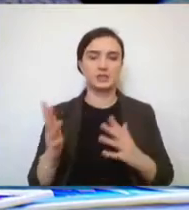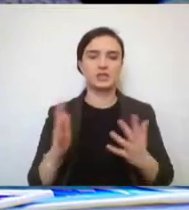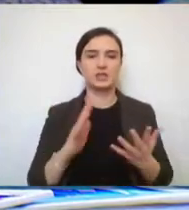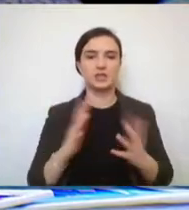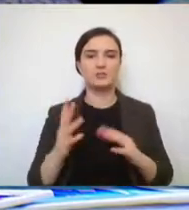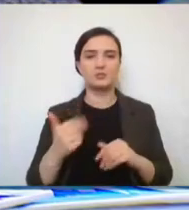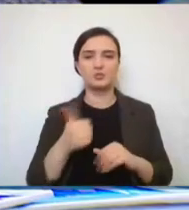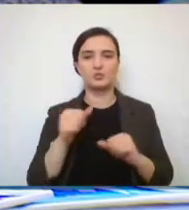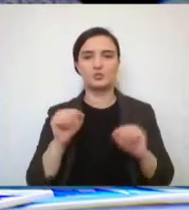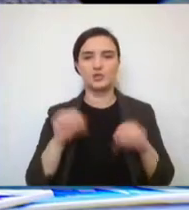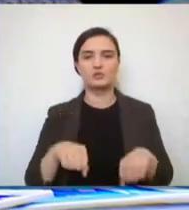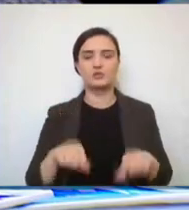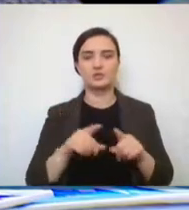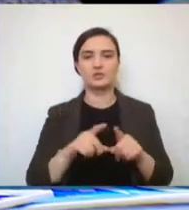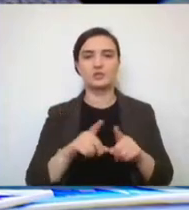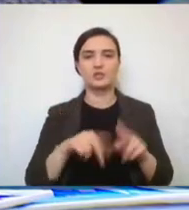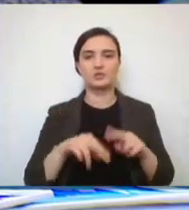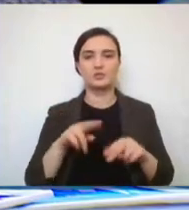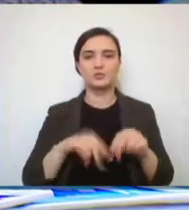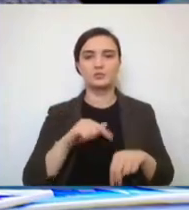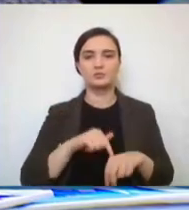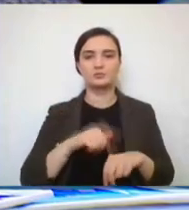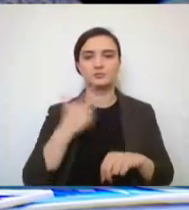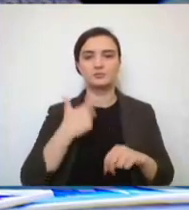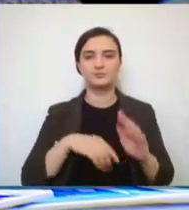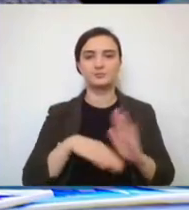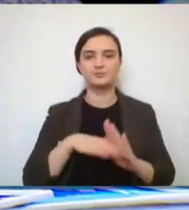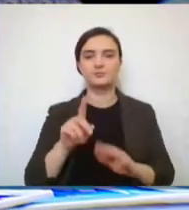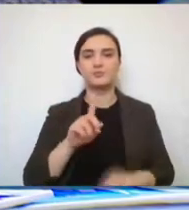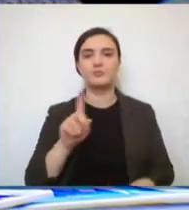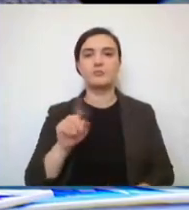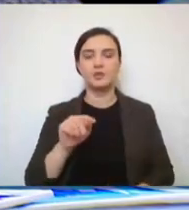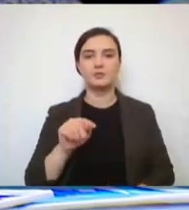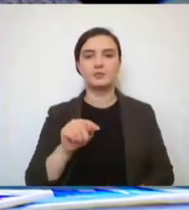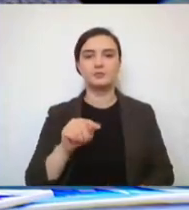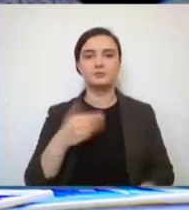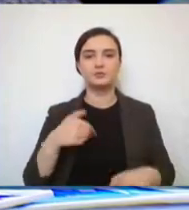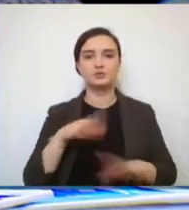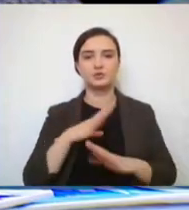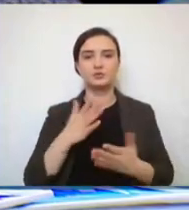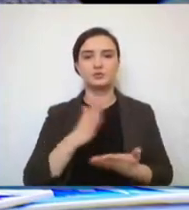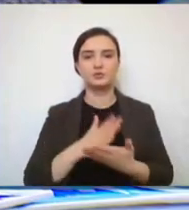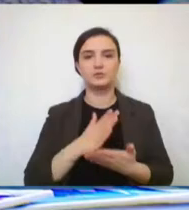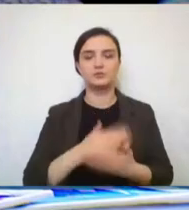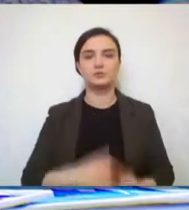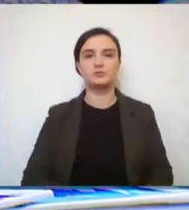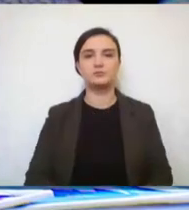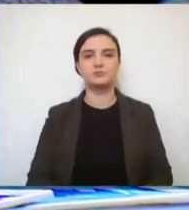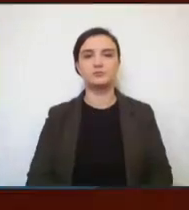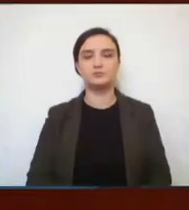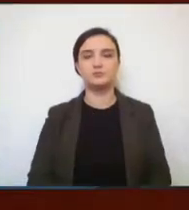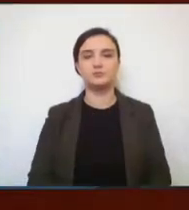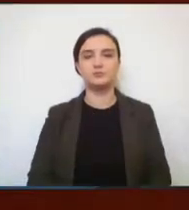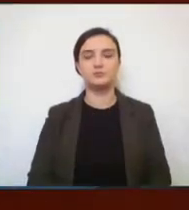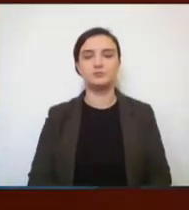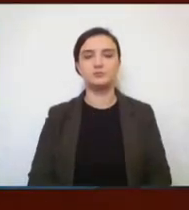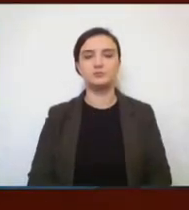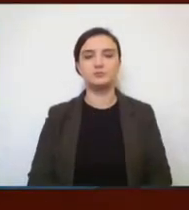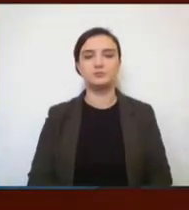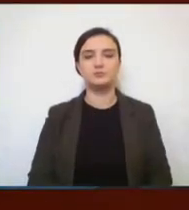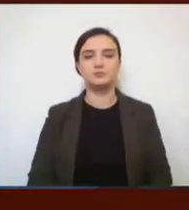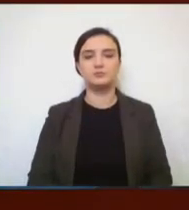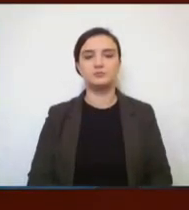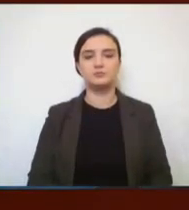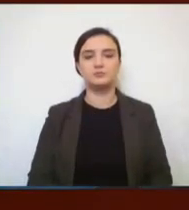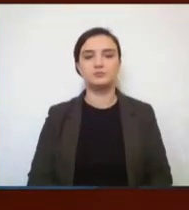ეს განწყობა გავიუმჯობესოთ? ამისთვის რაიმე ხრიკები რჩევებით თუ შეგიძლიათ? თუ რა გაქვს ასეთი რეცეპტი და საიდუმლო როგორ